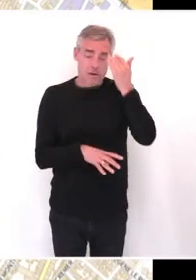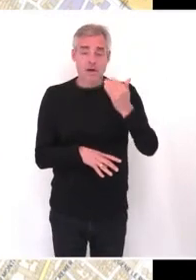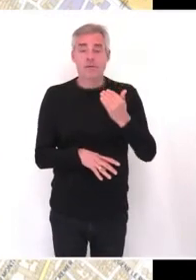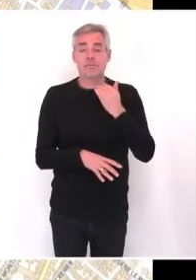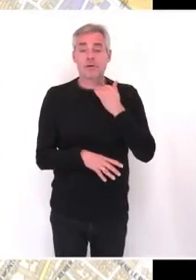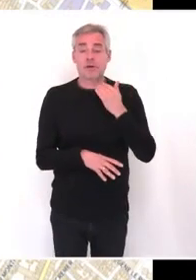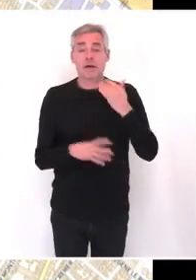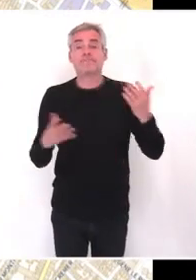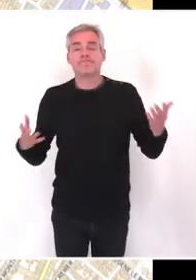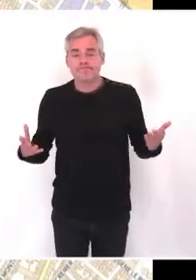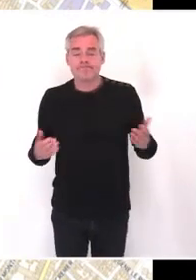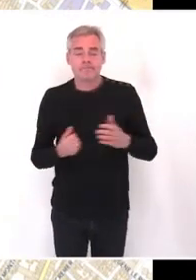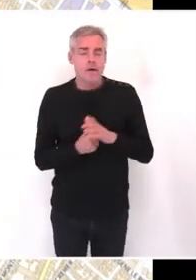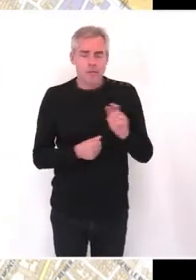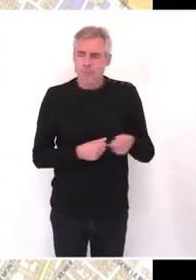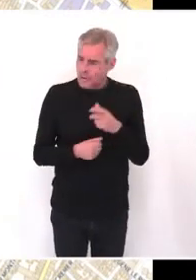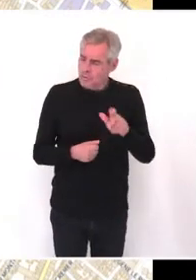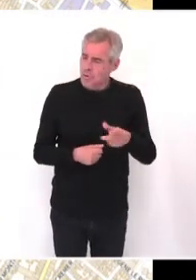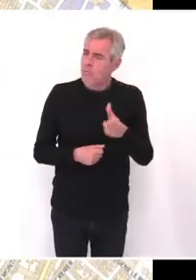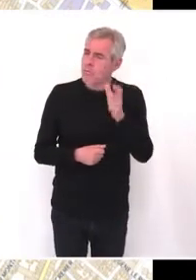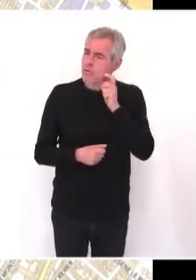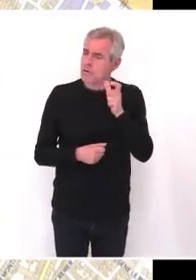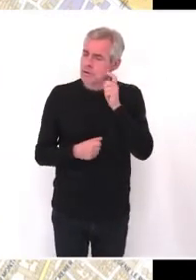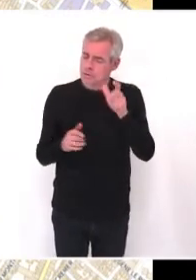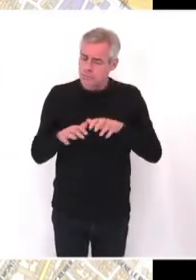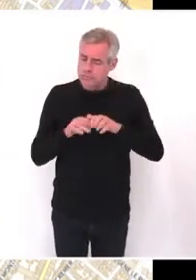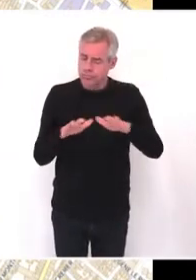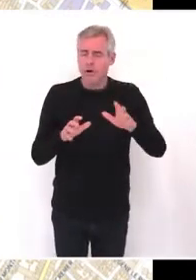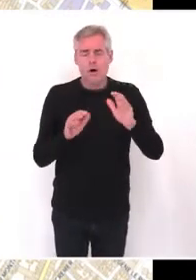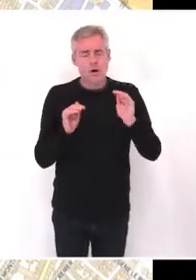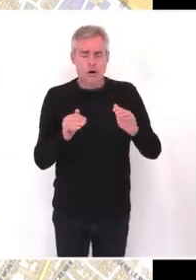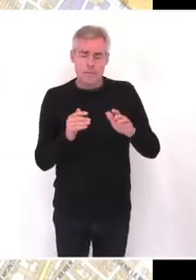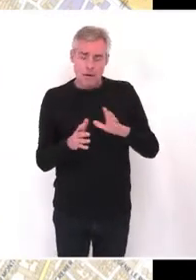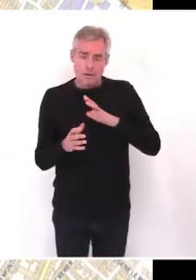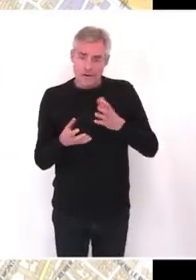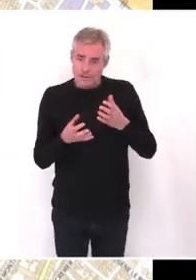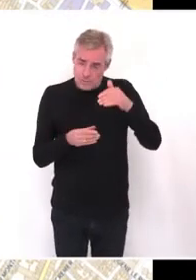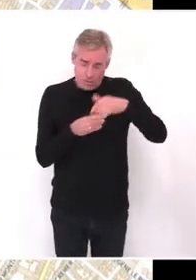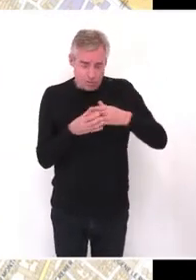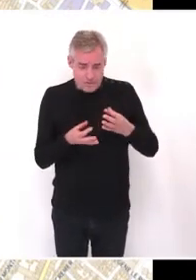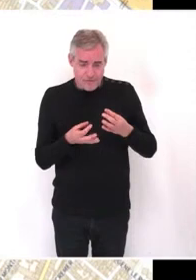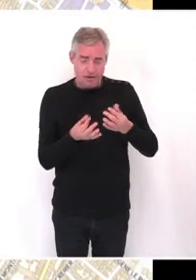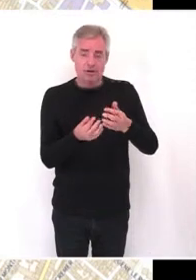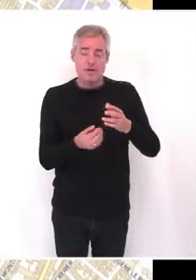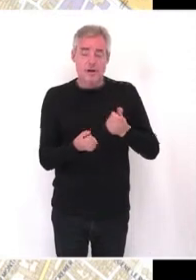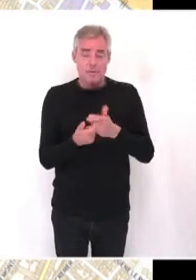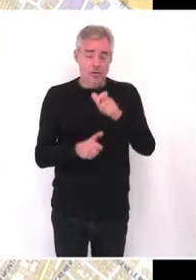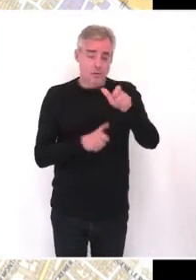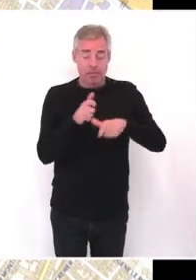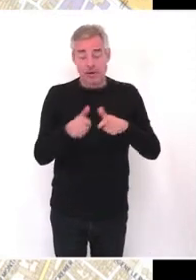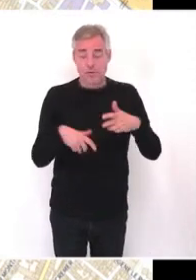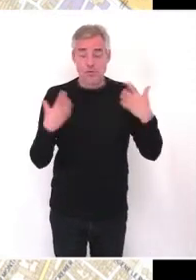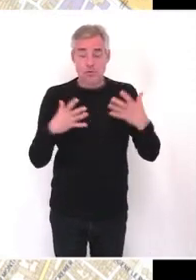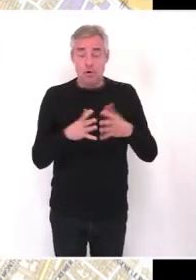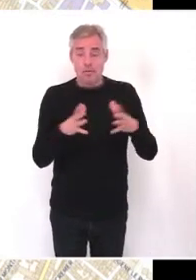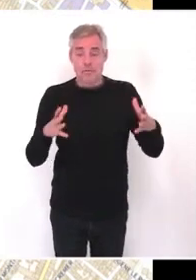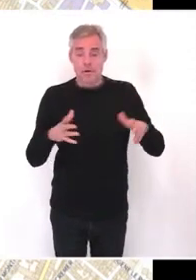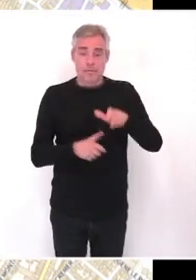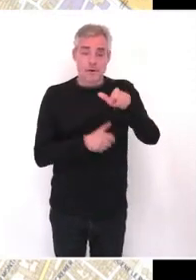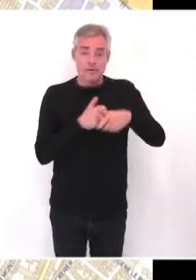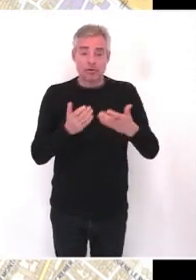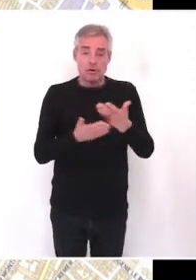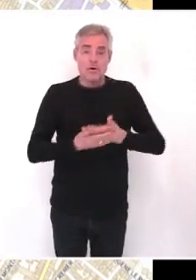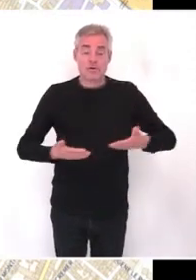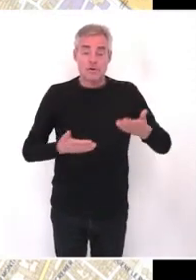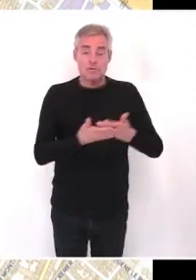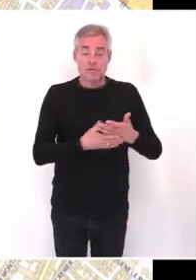qui, malgré la gentrification, conserve plus que jamais ses fragilités et un nombre très important de personnes en